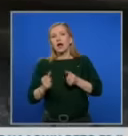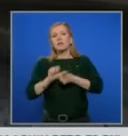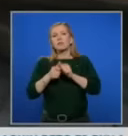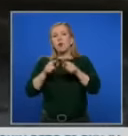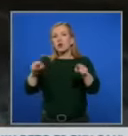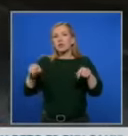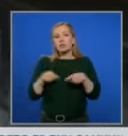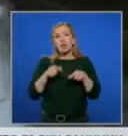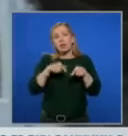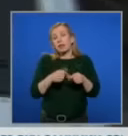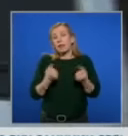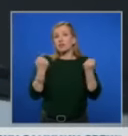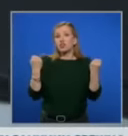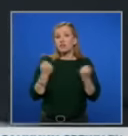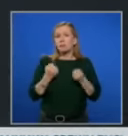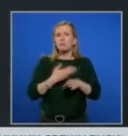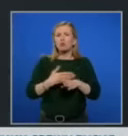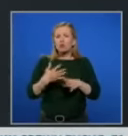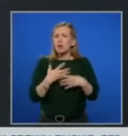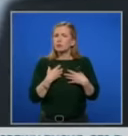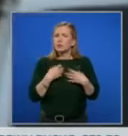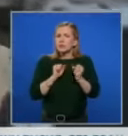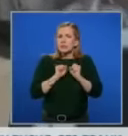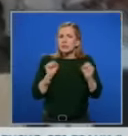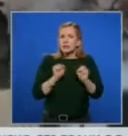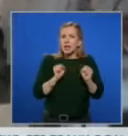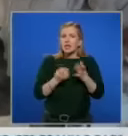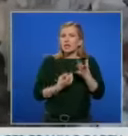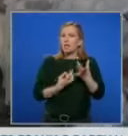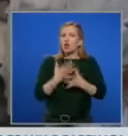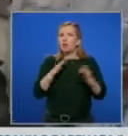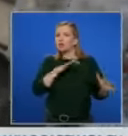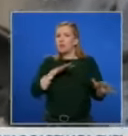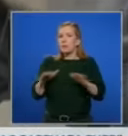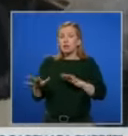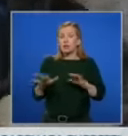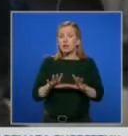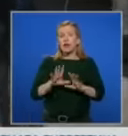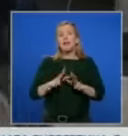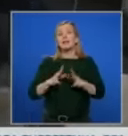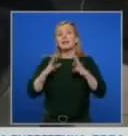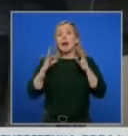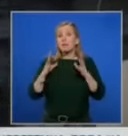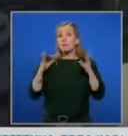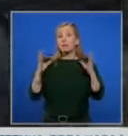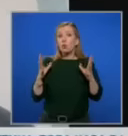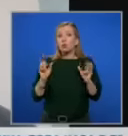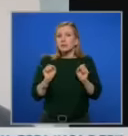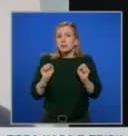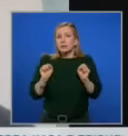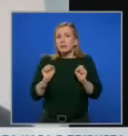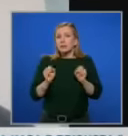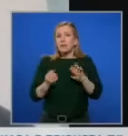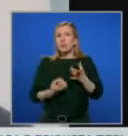живеем. Живеят в непрестанен страх от ново земетресение. Най-много това има притеснение за нови трусове,